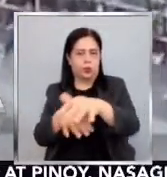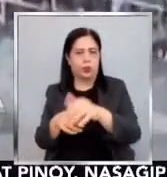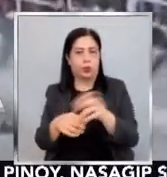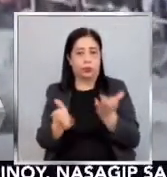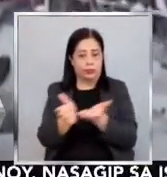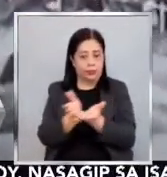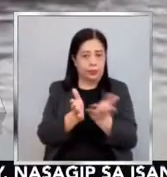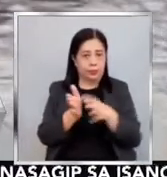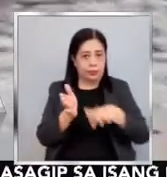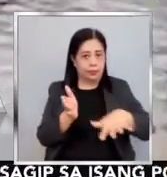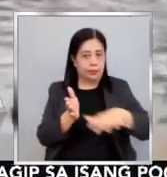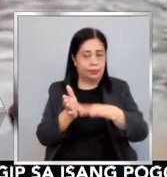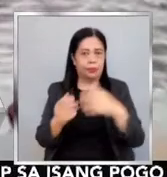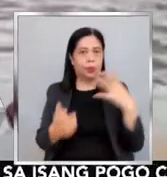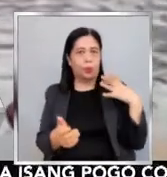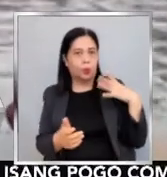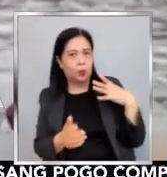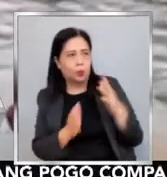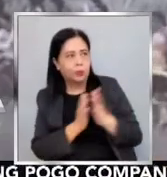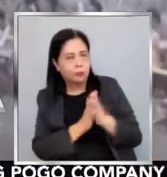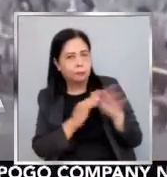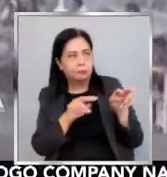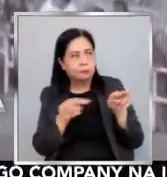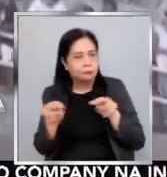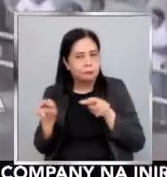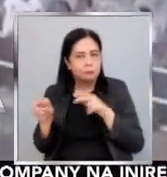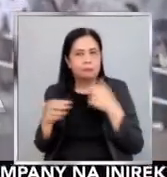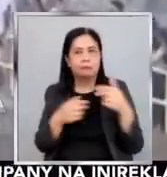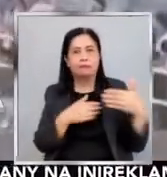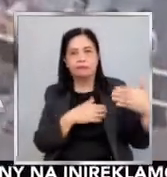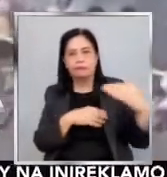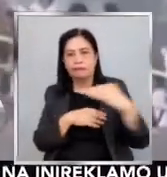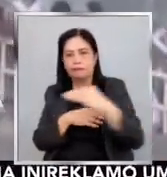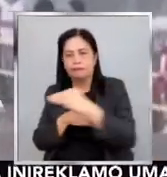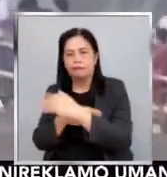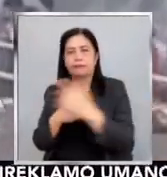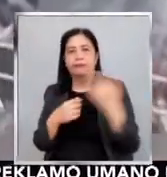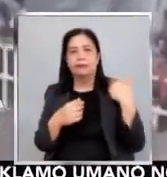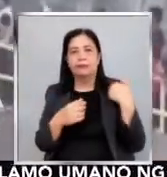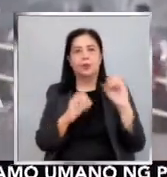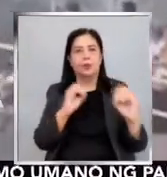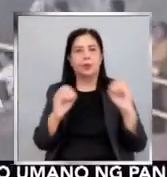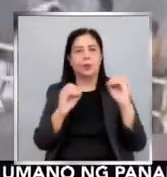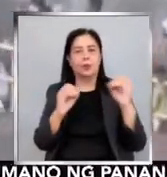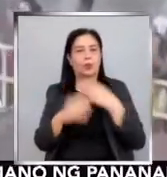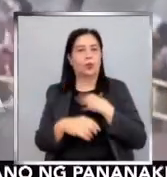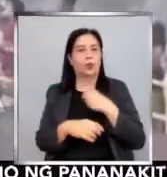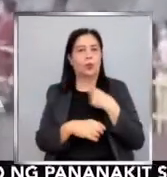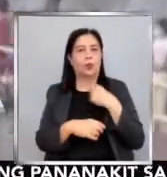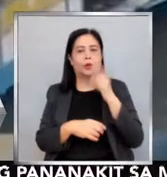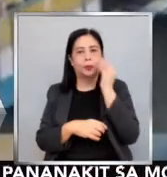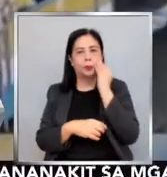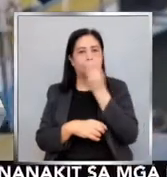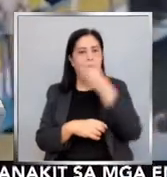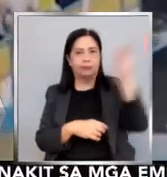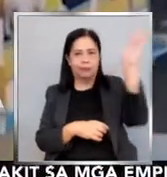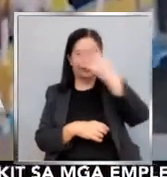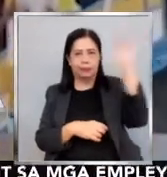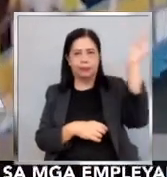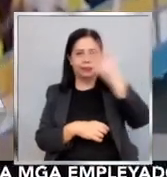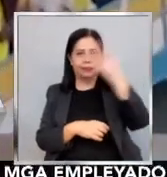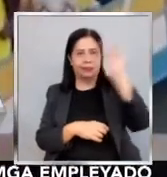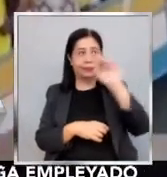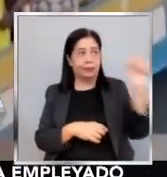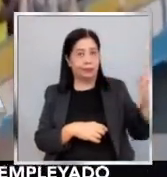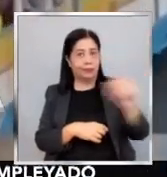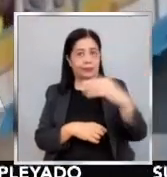ang nag-abang sa imahen ng Inang Peña Francia. Daladala nila ang kani-kanilang puting panyo na ibinawagayway sa pagdaan ng Birhen